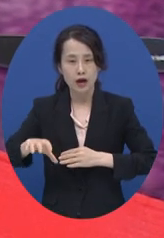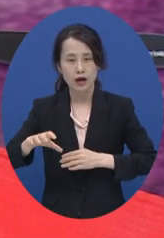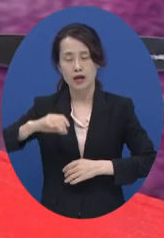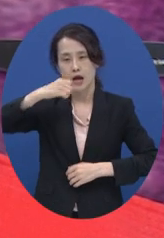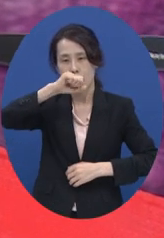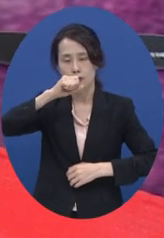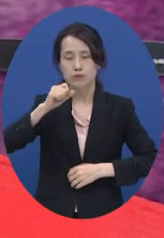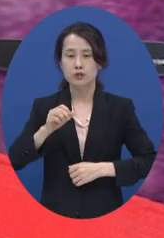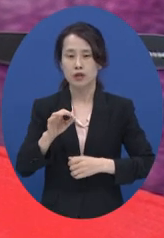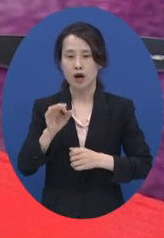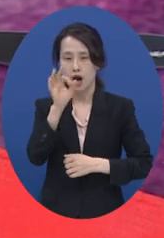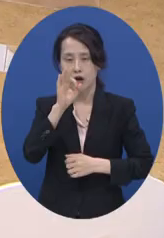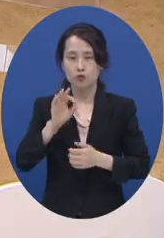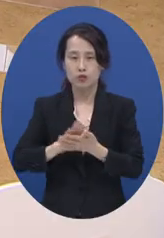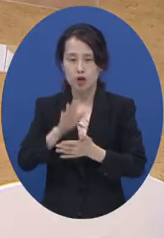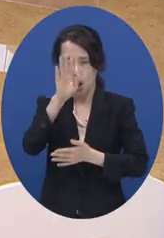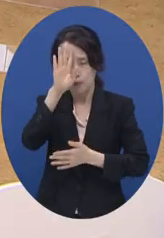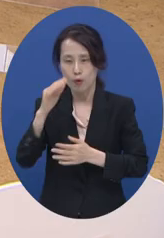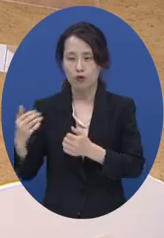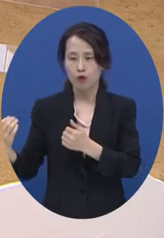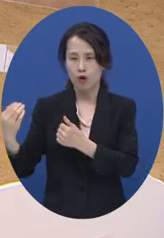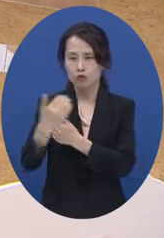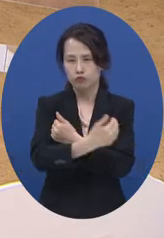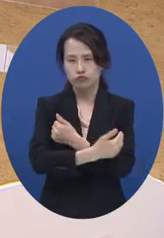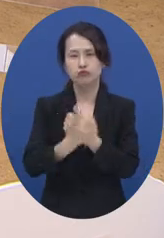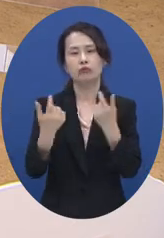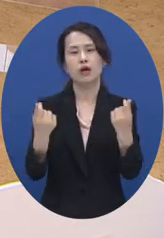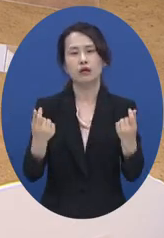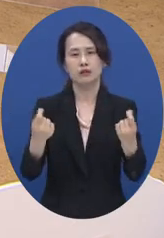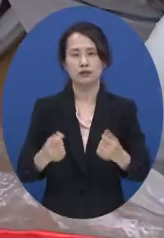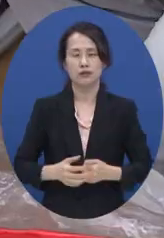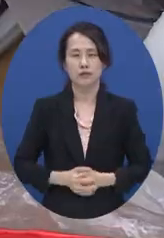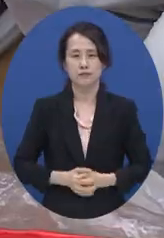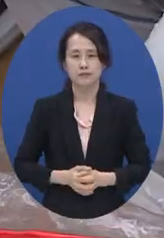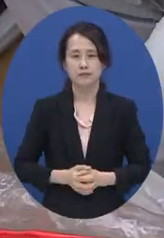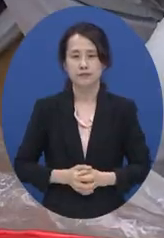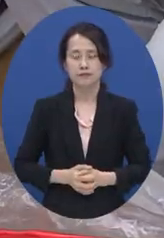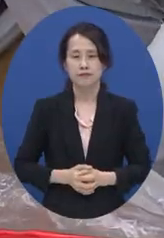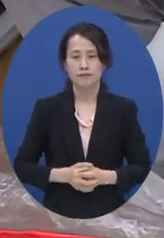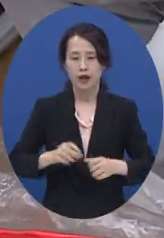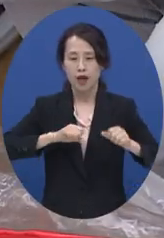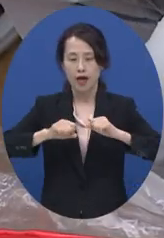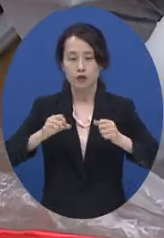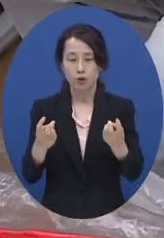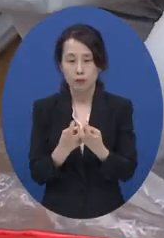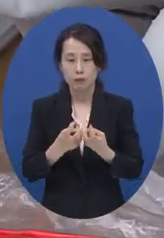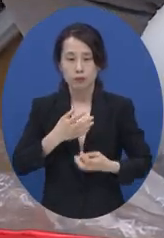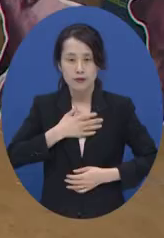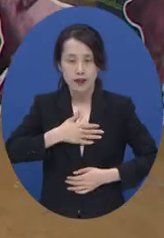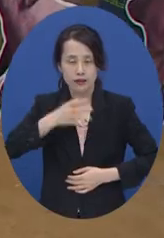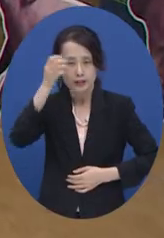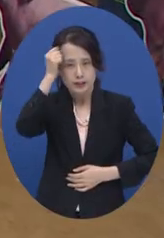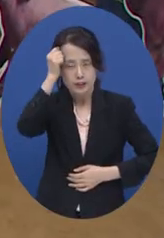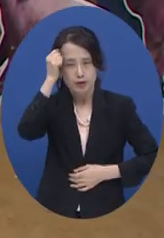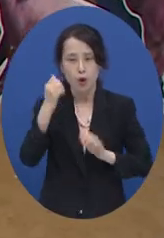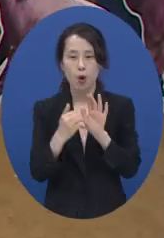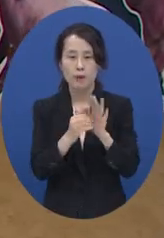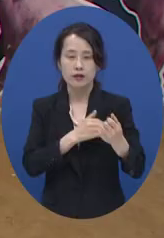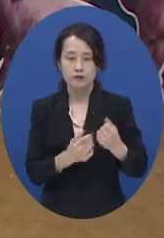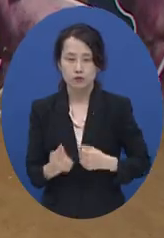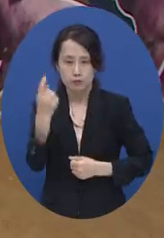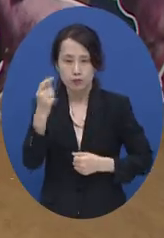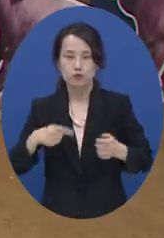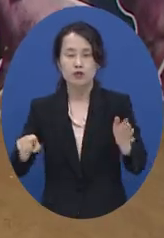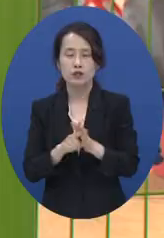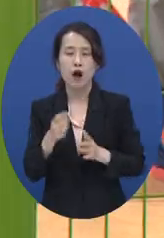아프리카 돼지열병 발생국에 둘러싸였다고 해도 과언이 아닌 상황. 경기도는 행동 지침을 숙달하고 대응 능력을 키우고자